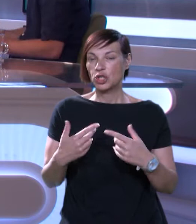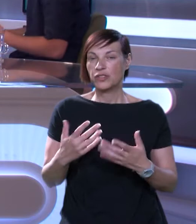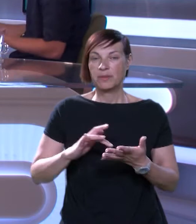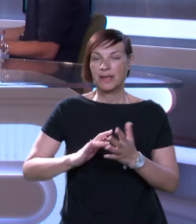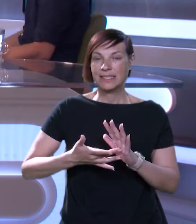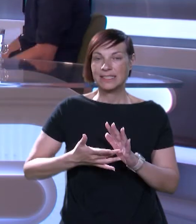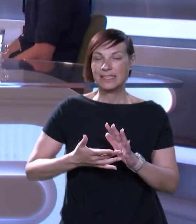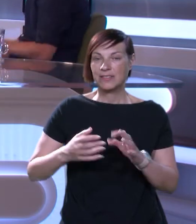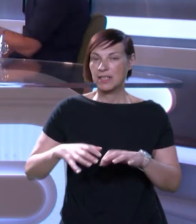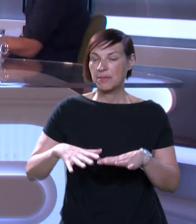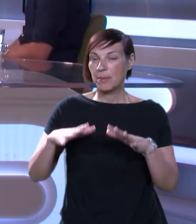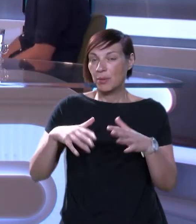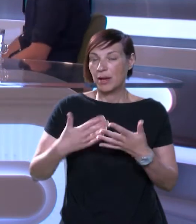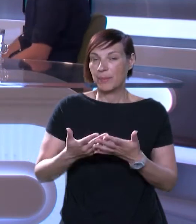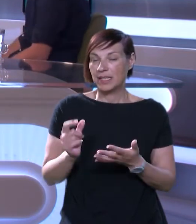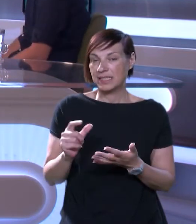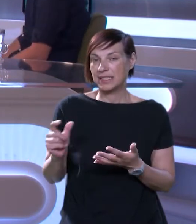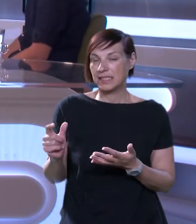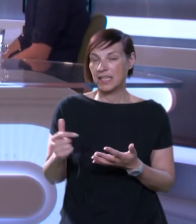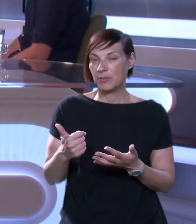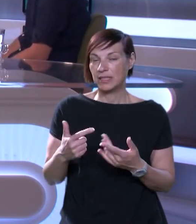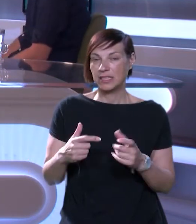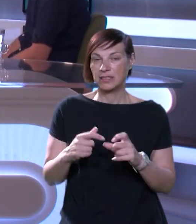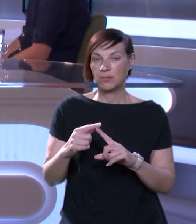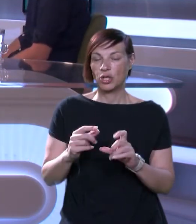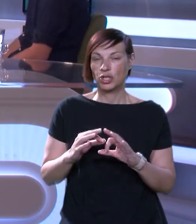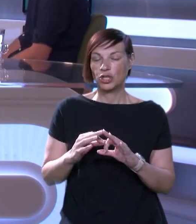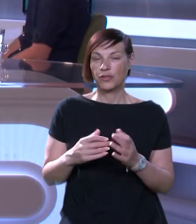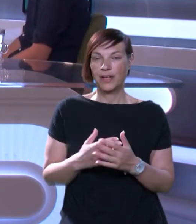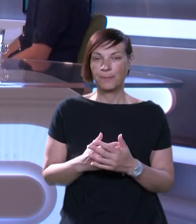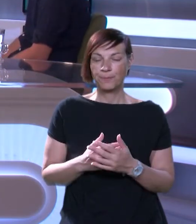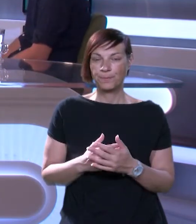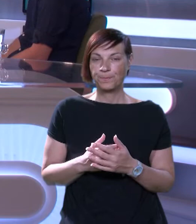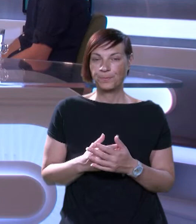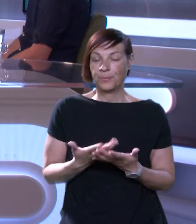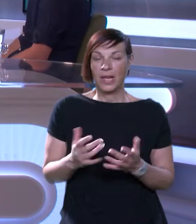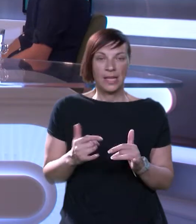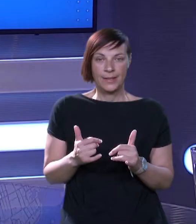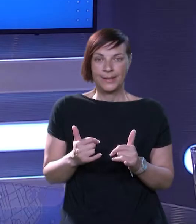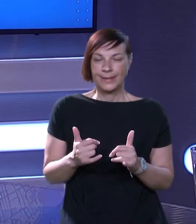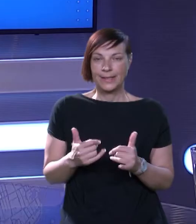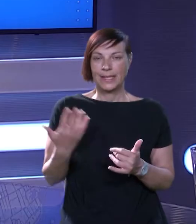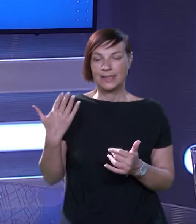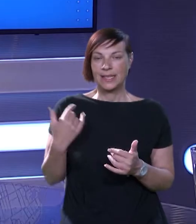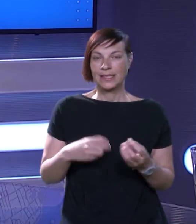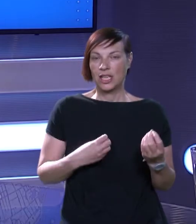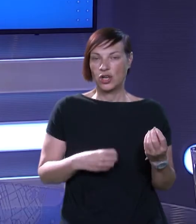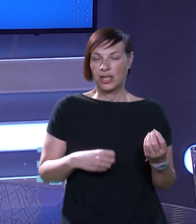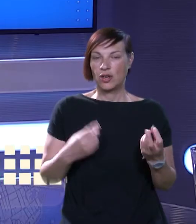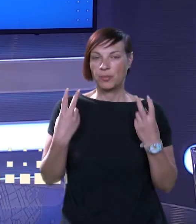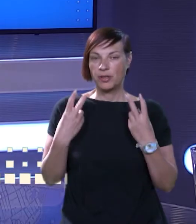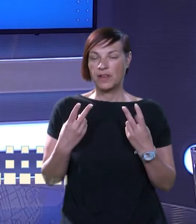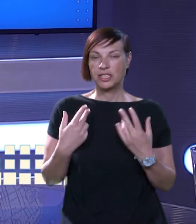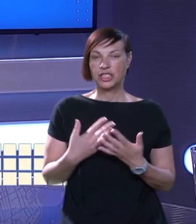svim je nekako bujala i bila si dijelom, vjerujem, u tim spotovima? Ne, pa apsolutno je tada rock'n'roll